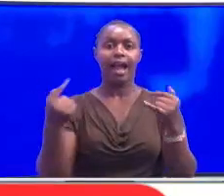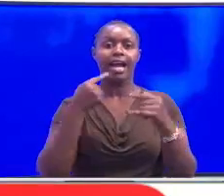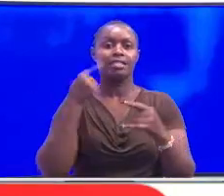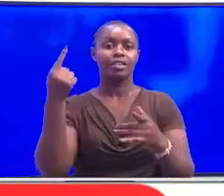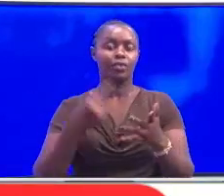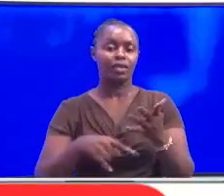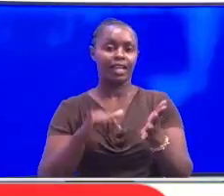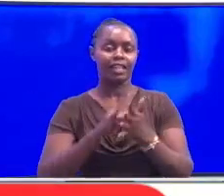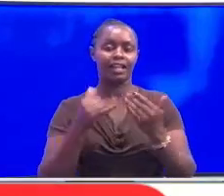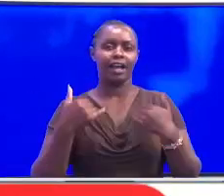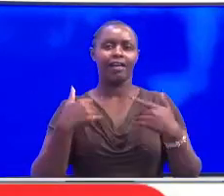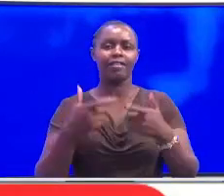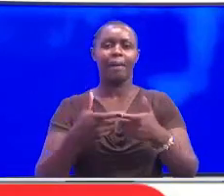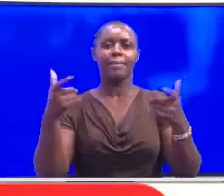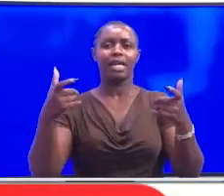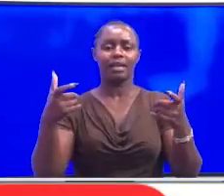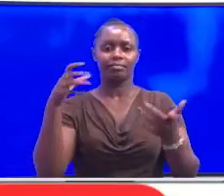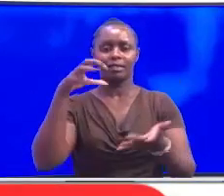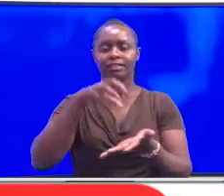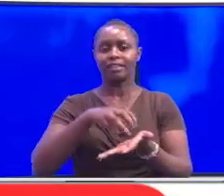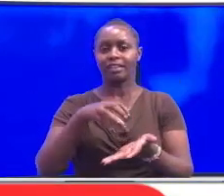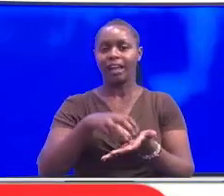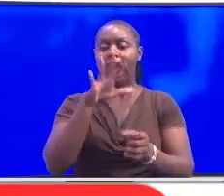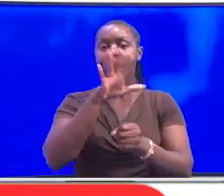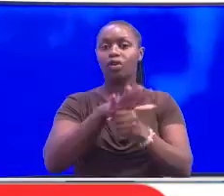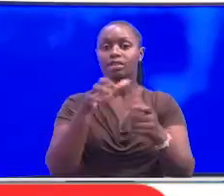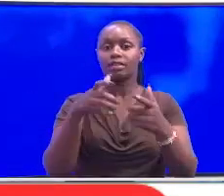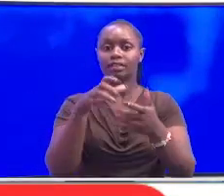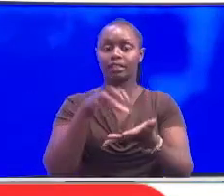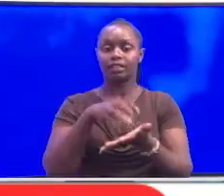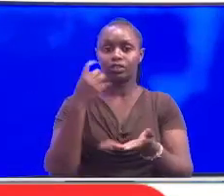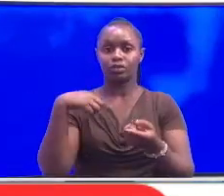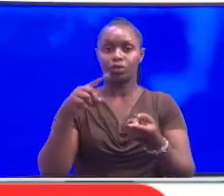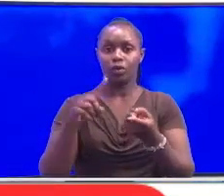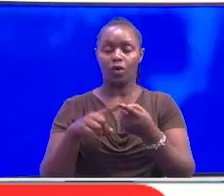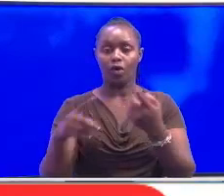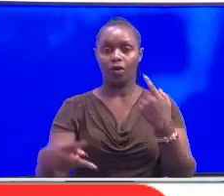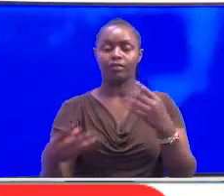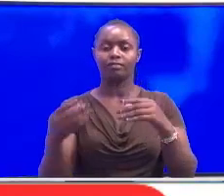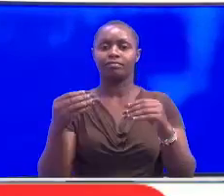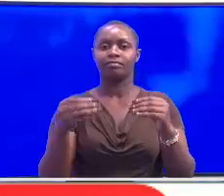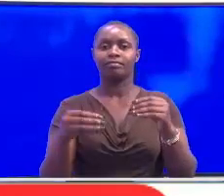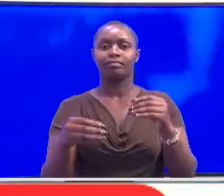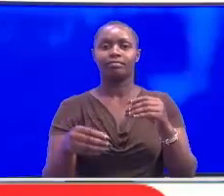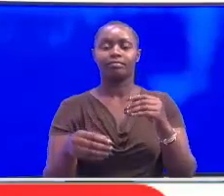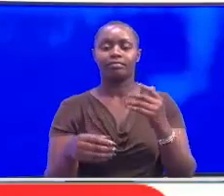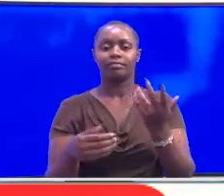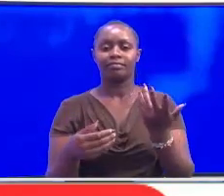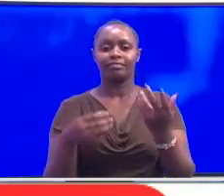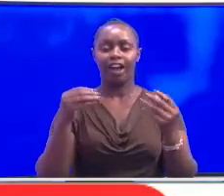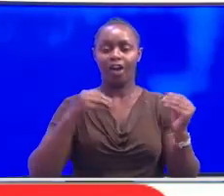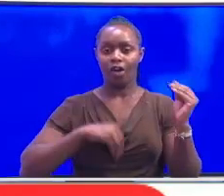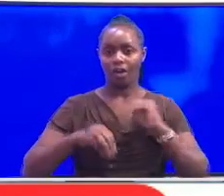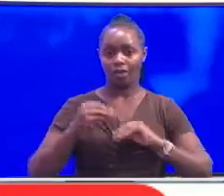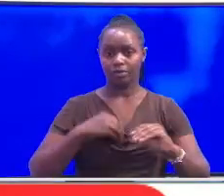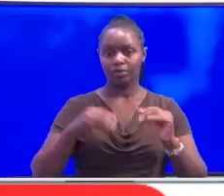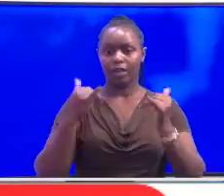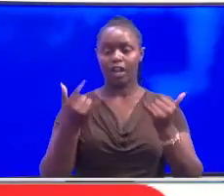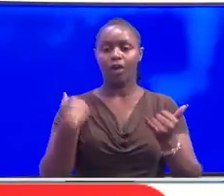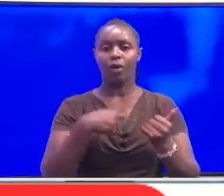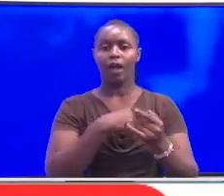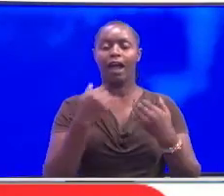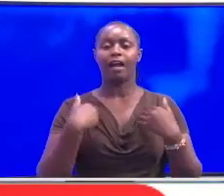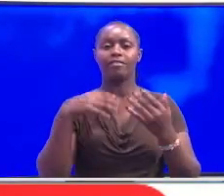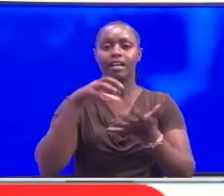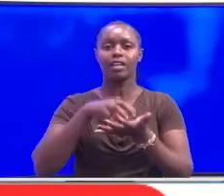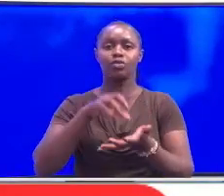inakabiliana na idadi kubwa ya kesi za ufisadi ambazo inachunguza kwa sasa, na kuna kesi 1,200.